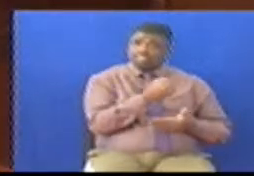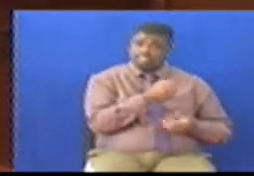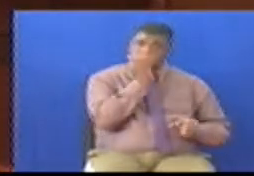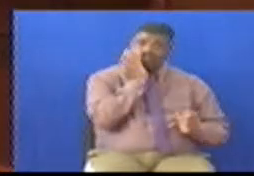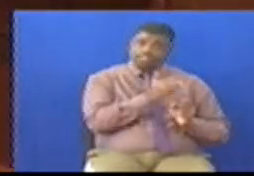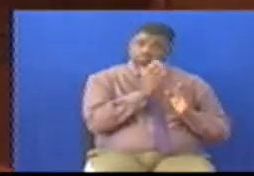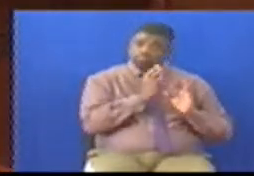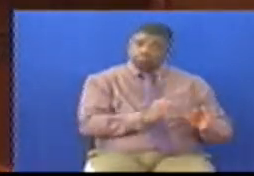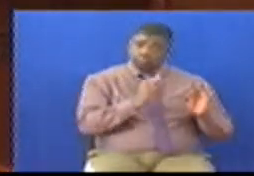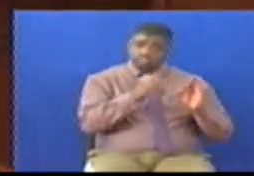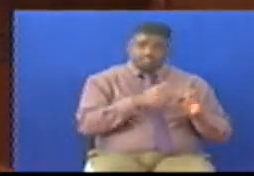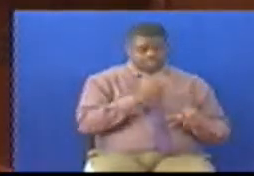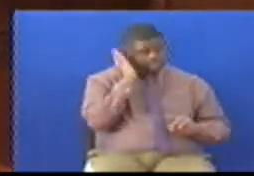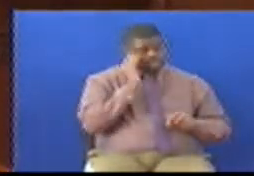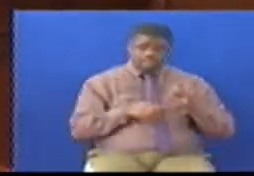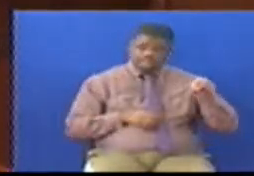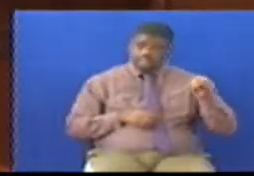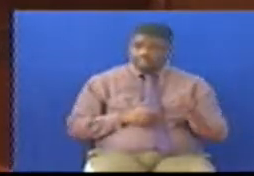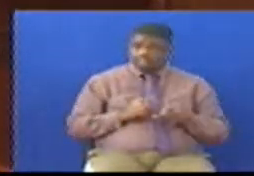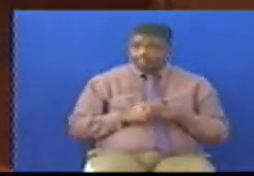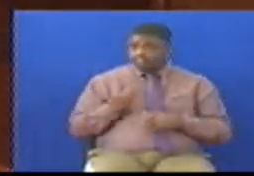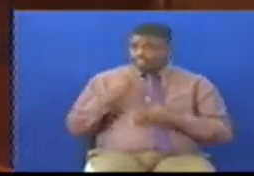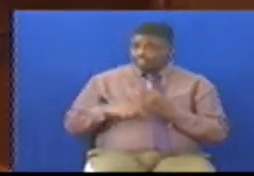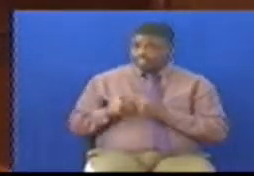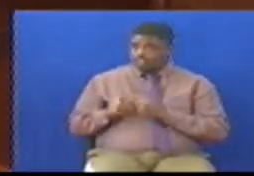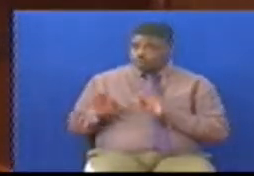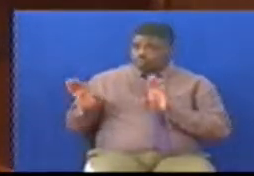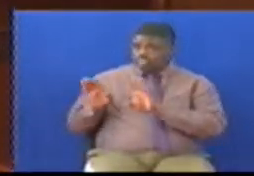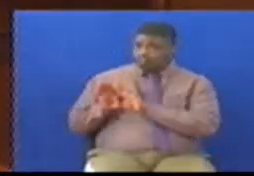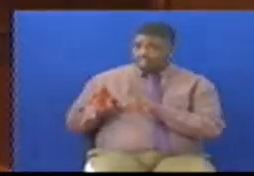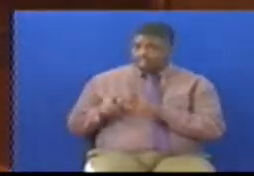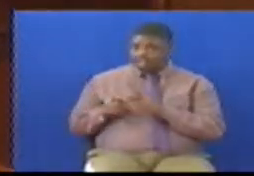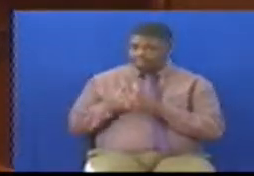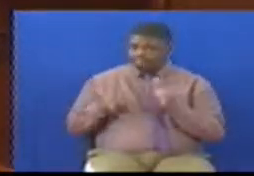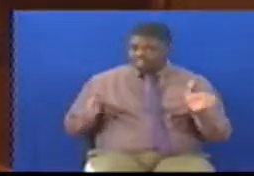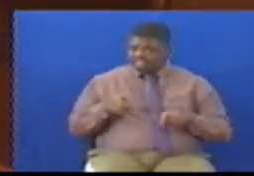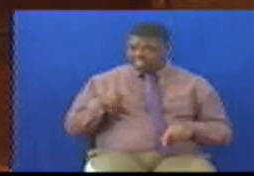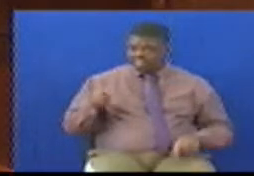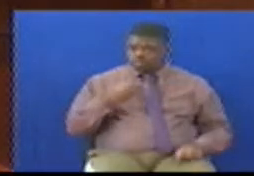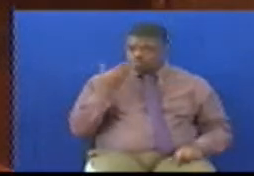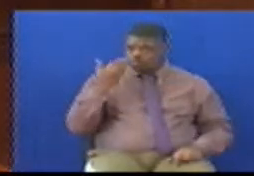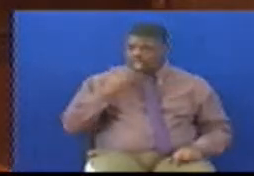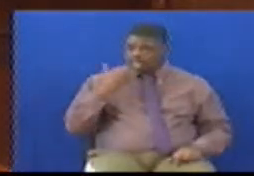njema kabisa ya serikali, haswa katika kuziba lile gipu la sukari.